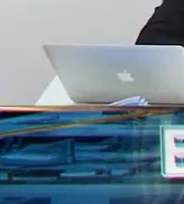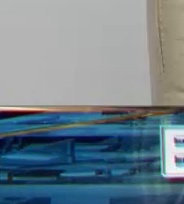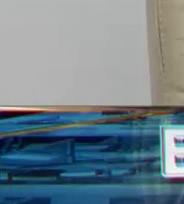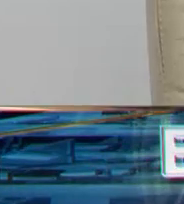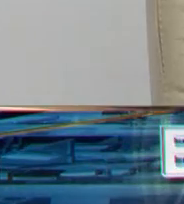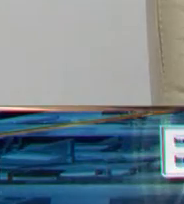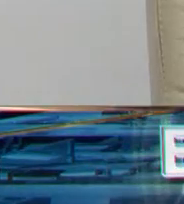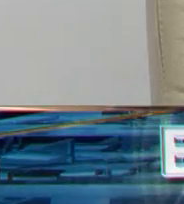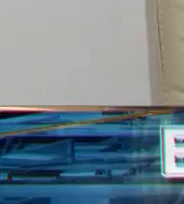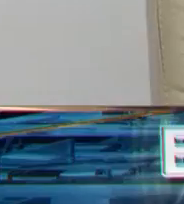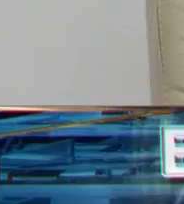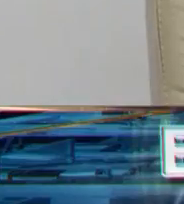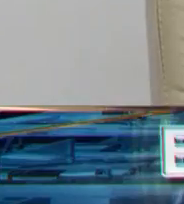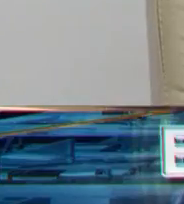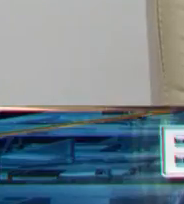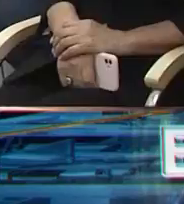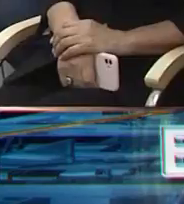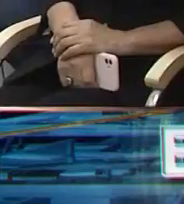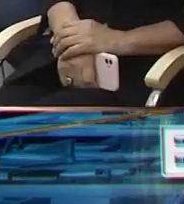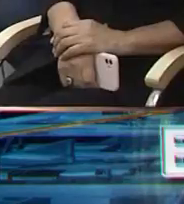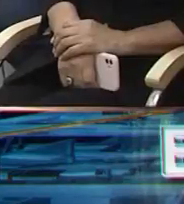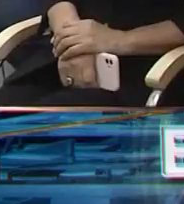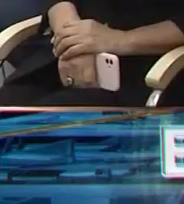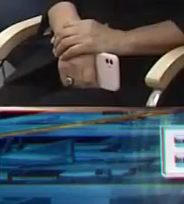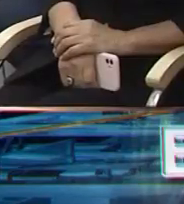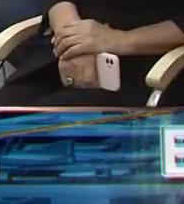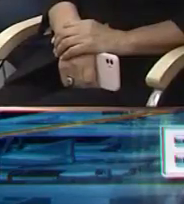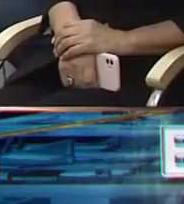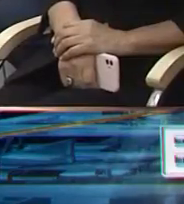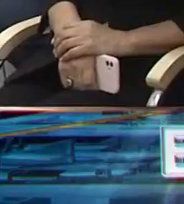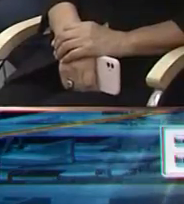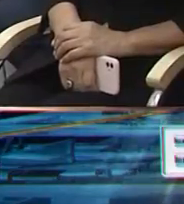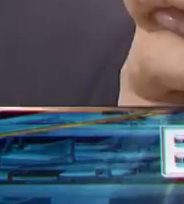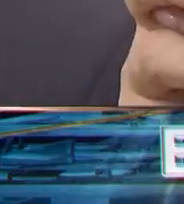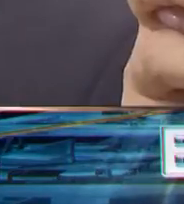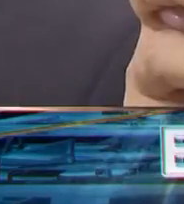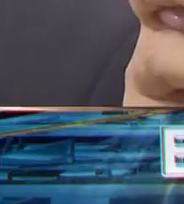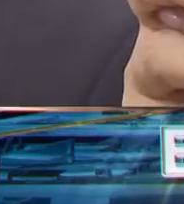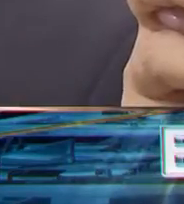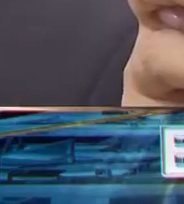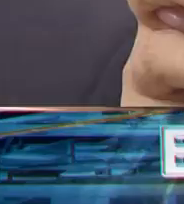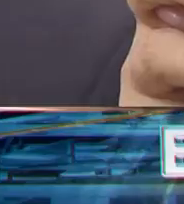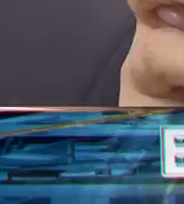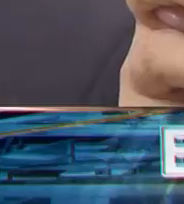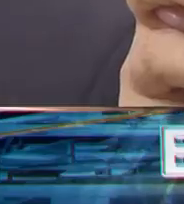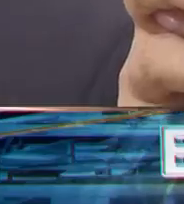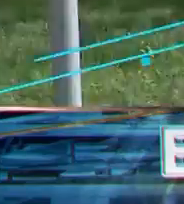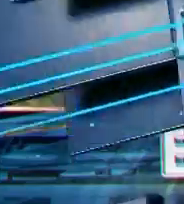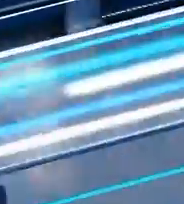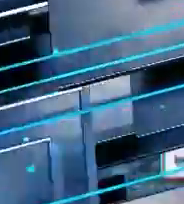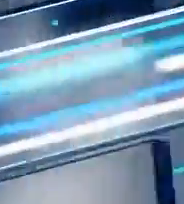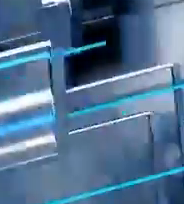Жемқорлықпен күрес басты міндет. Бүгін Алматы облысына республикалық мониторингтік бақылау тобының басшысы Айгүл Соловьева келді.